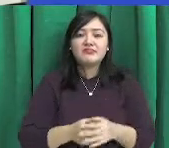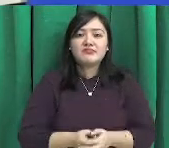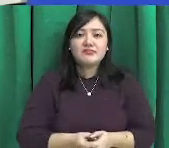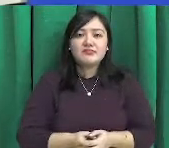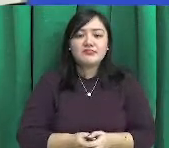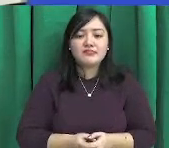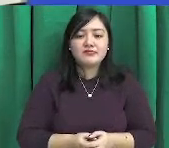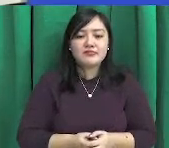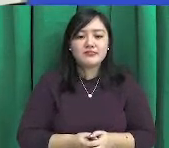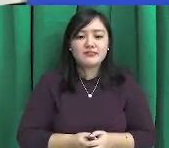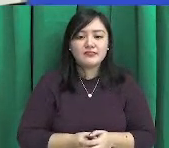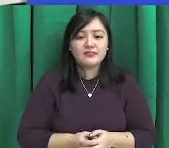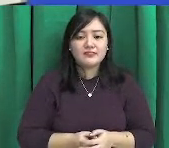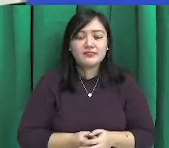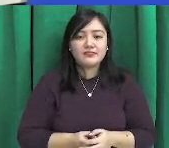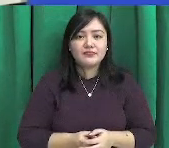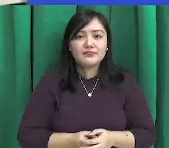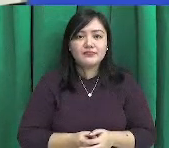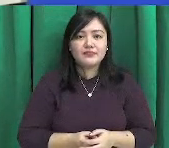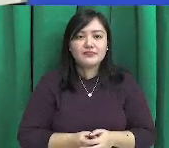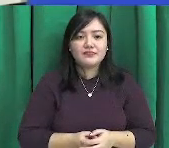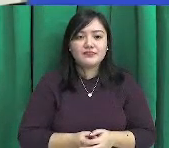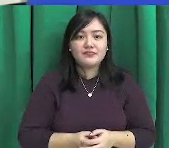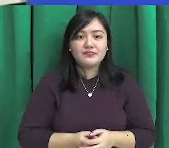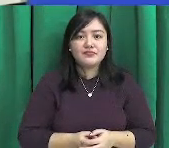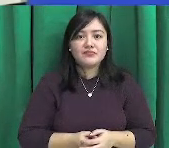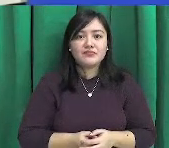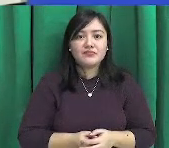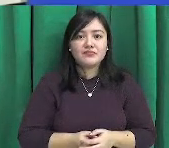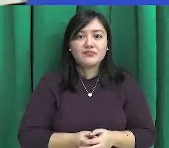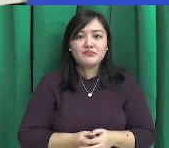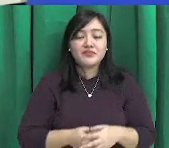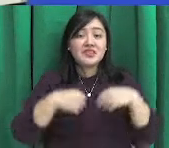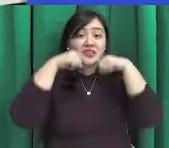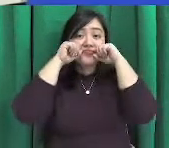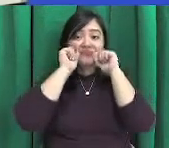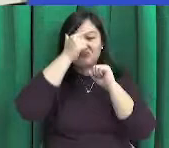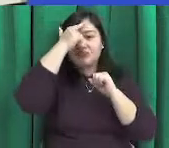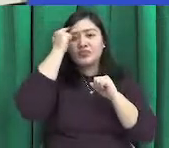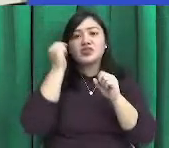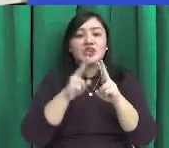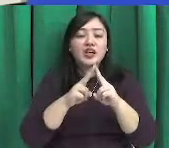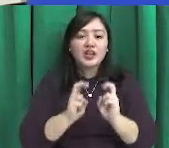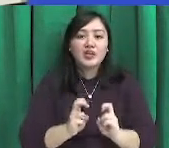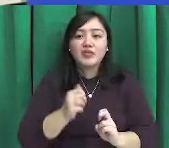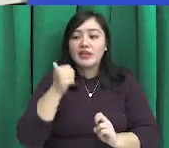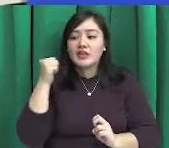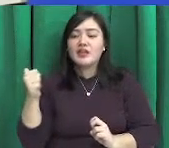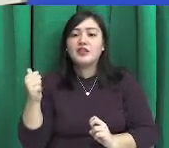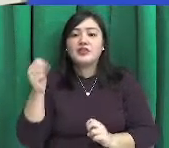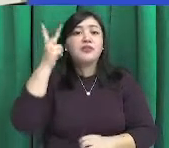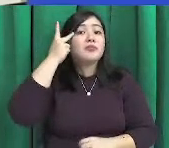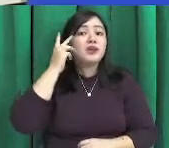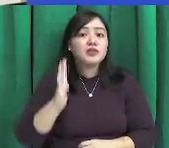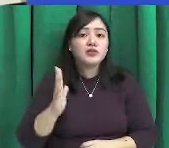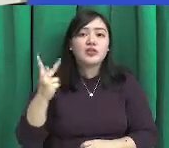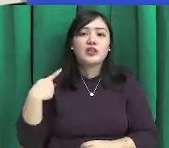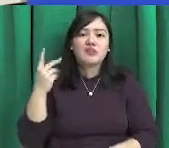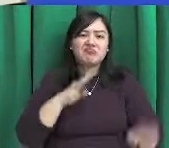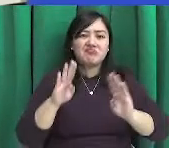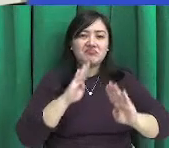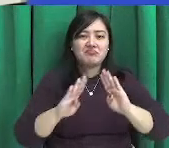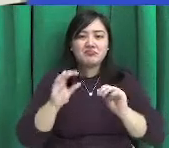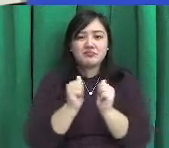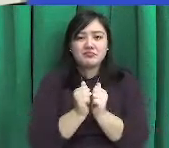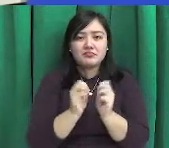Makikita po natin, maging mga leader ng simbahan ay may problema sa pamilya. Diba? So, kaya nga po, mga kapatid, napakaganda